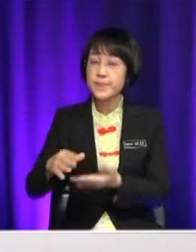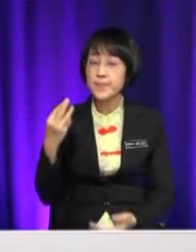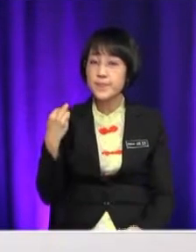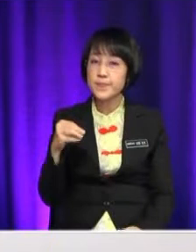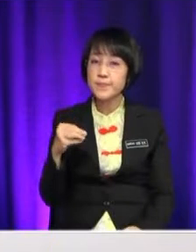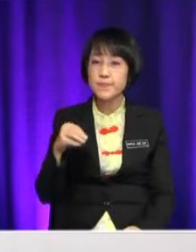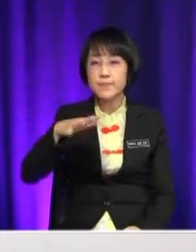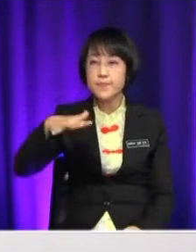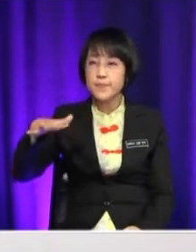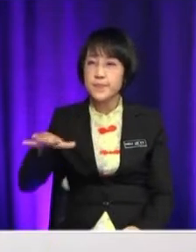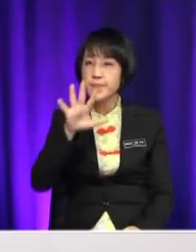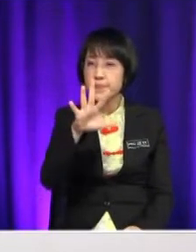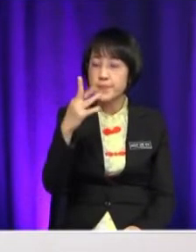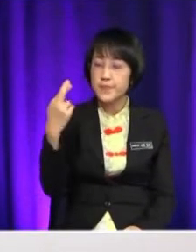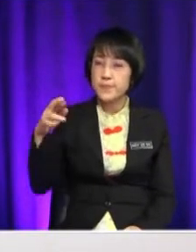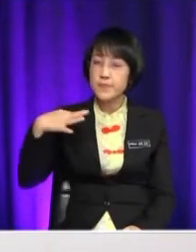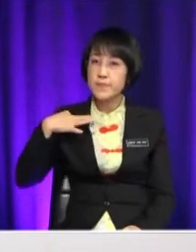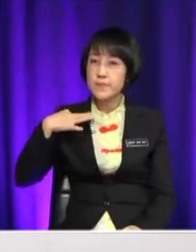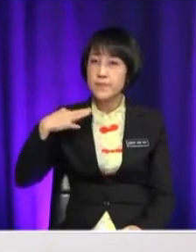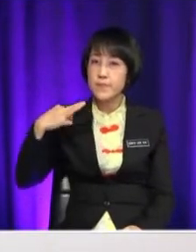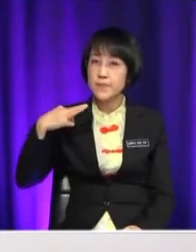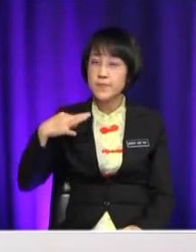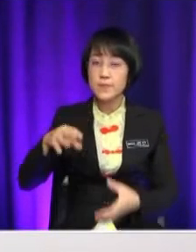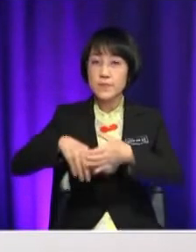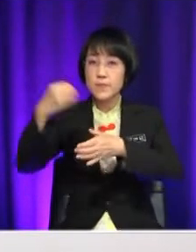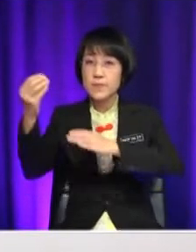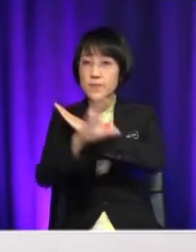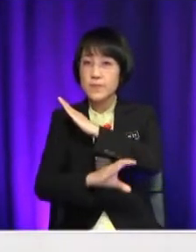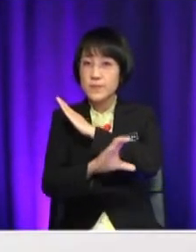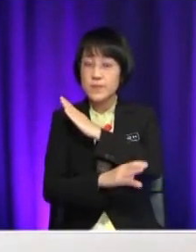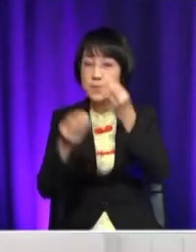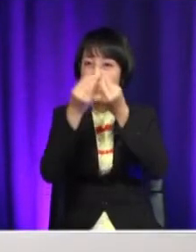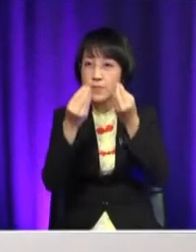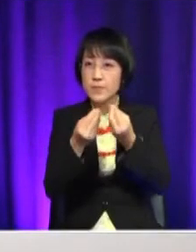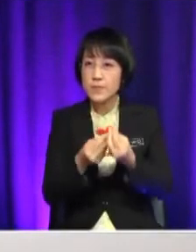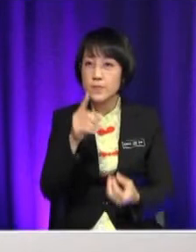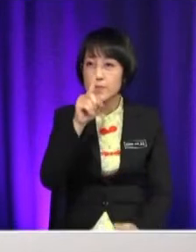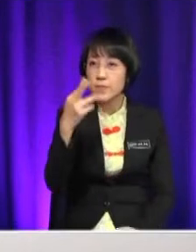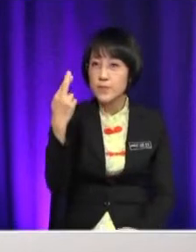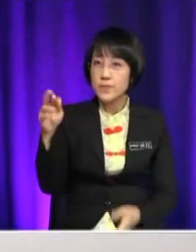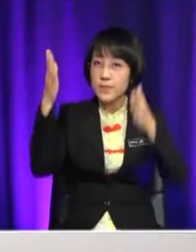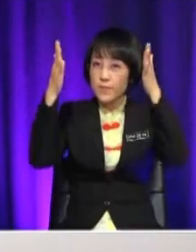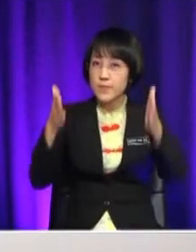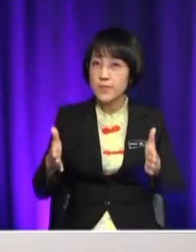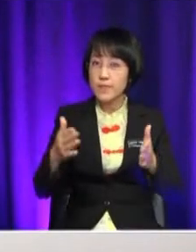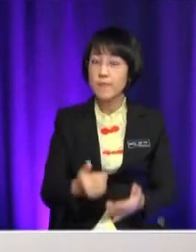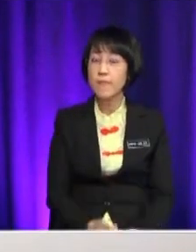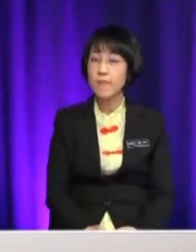lebih 5,000 orang sukarelawan. Luar negara pula berjumlah lebih 1,000 orang.